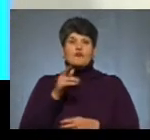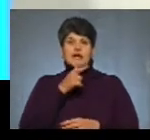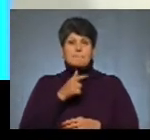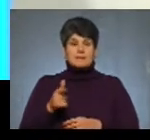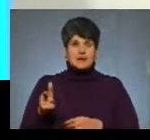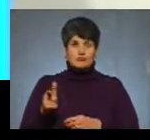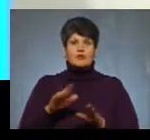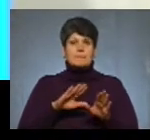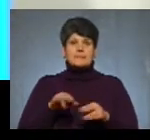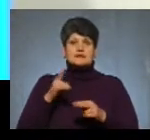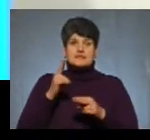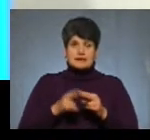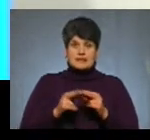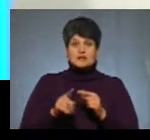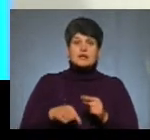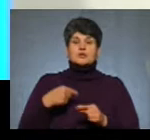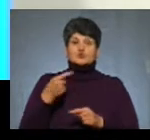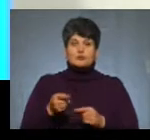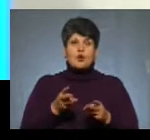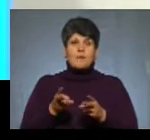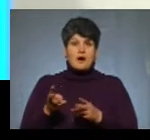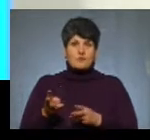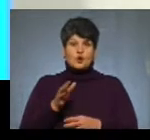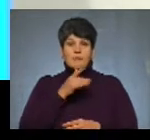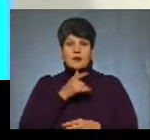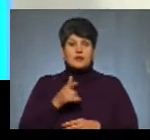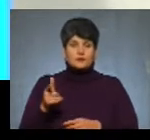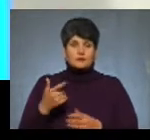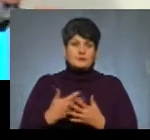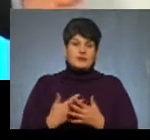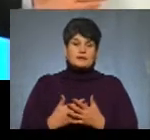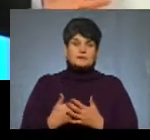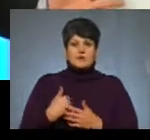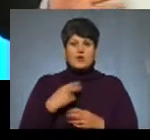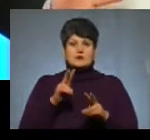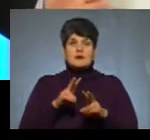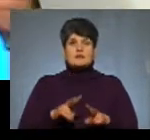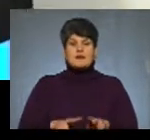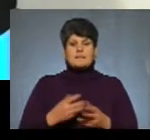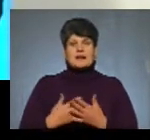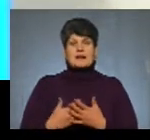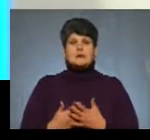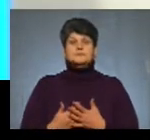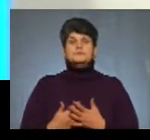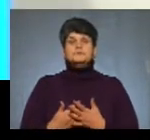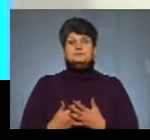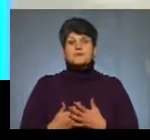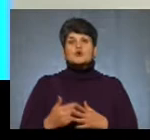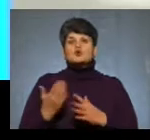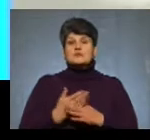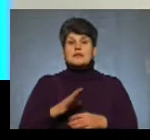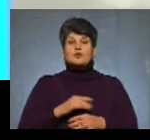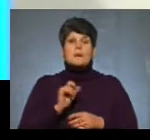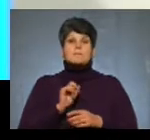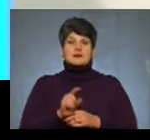І після закінчення наступного опалювального періоду, от, наприклад, ми розглядали такий приклад, що субсидія була